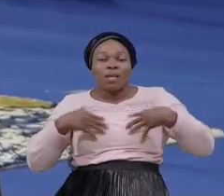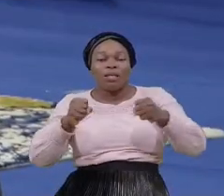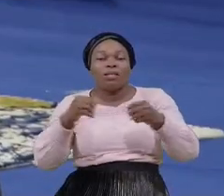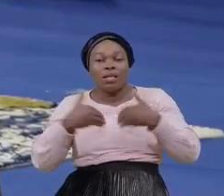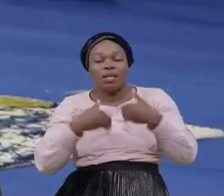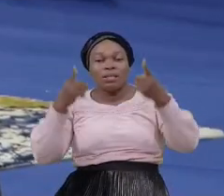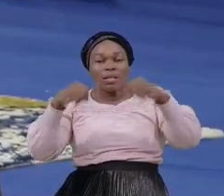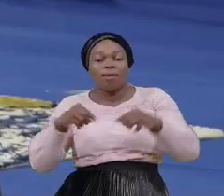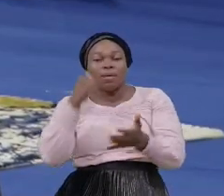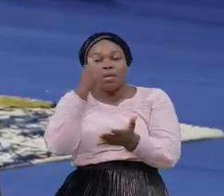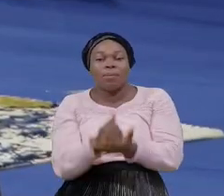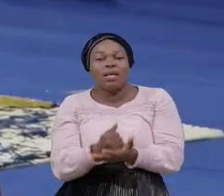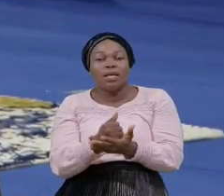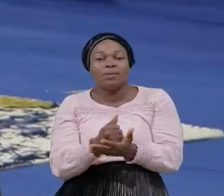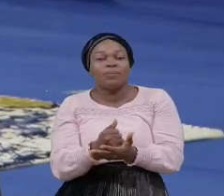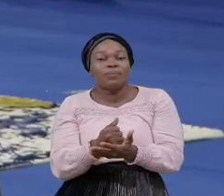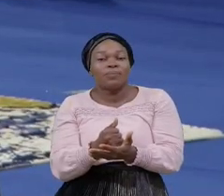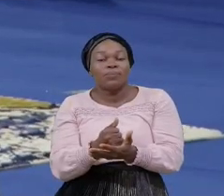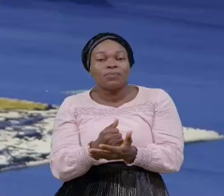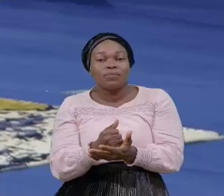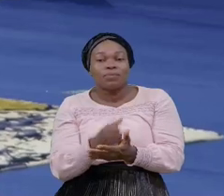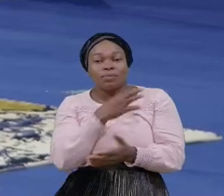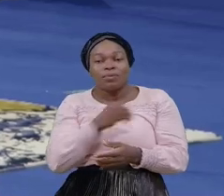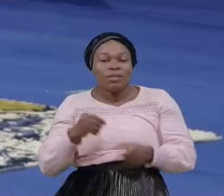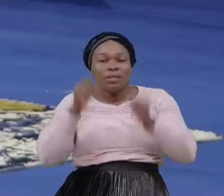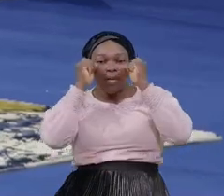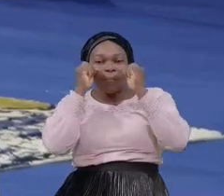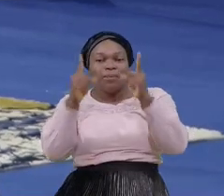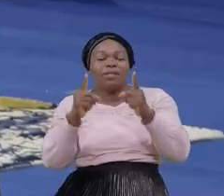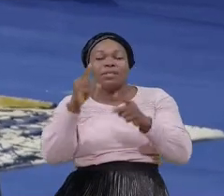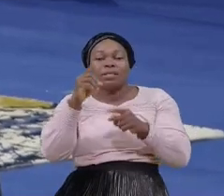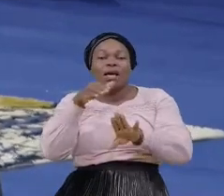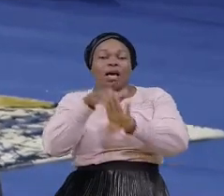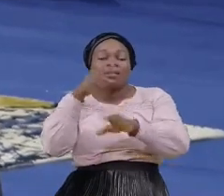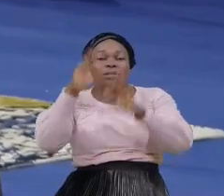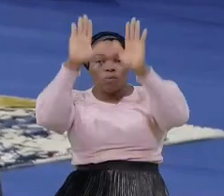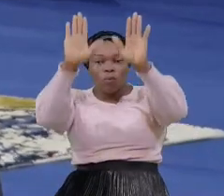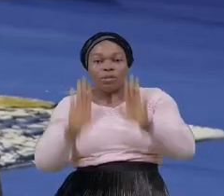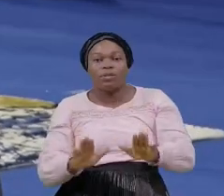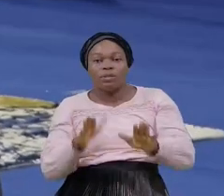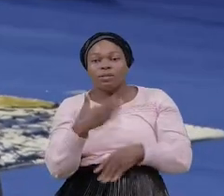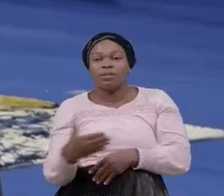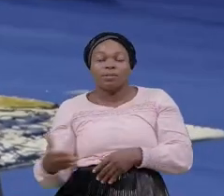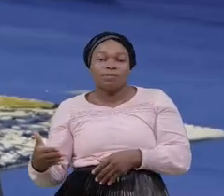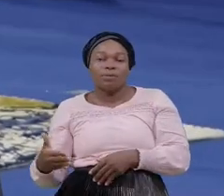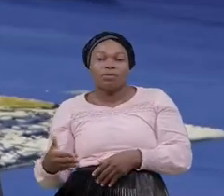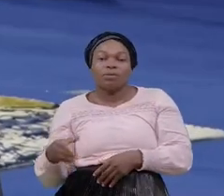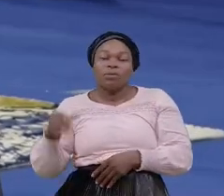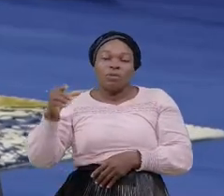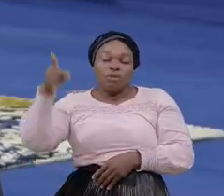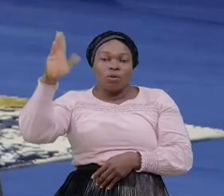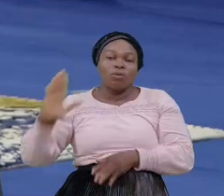La guérison est venue. Et nous serons étonnés des choses merveilleuses que Dieu